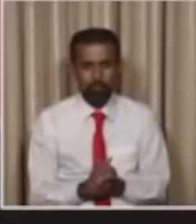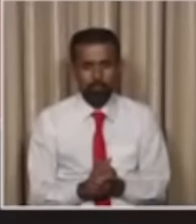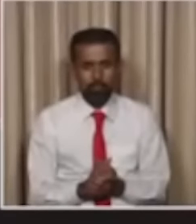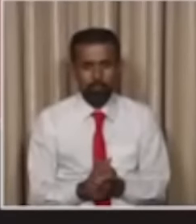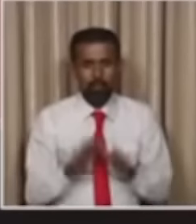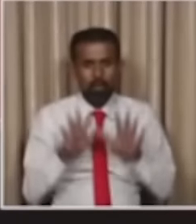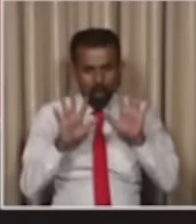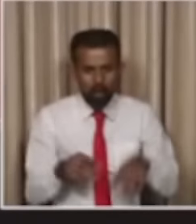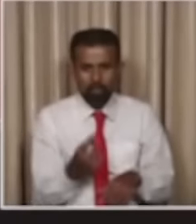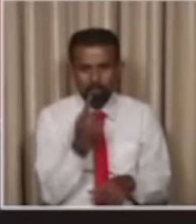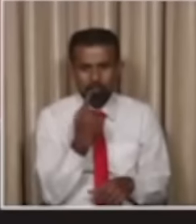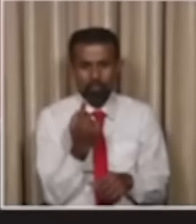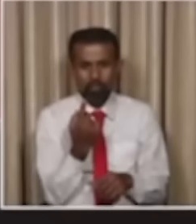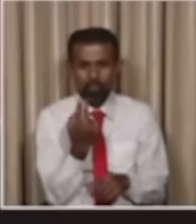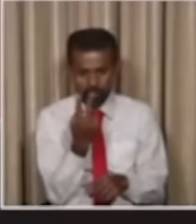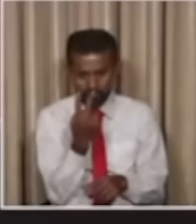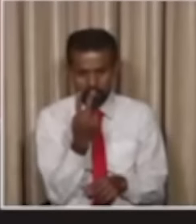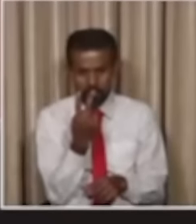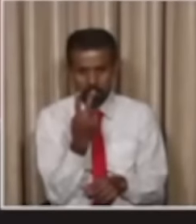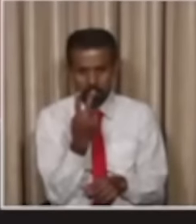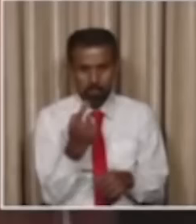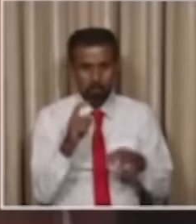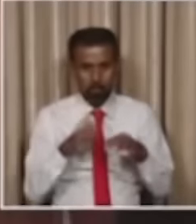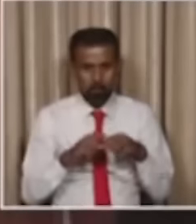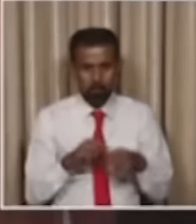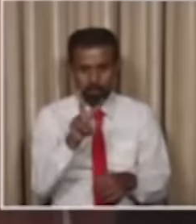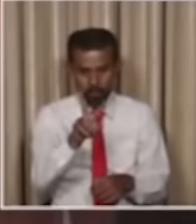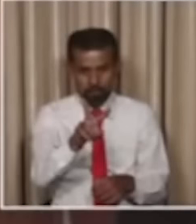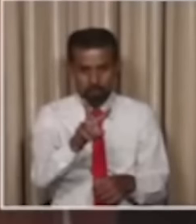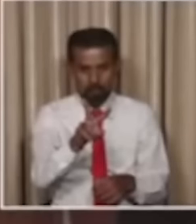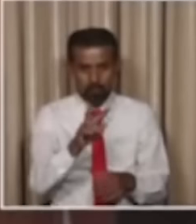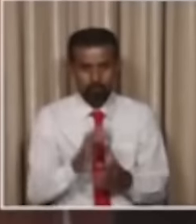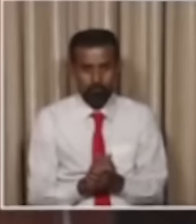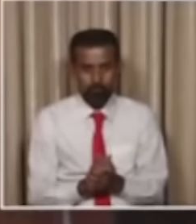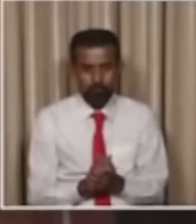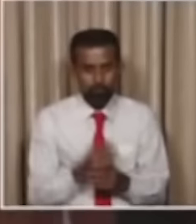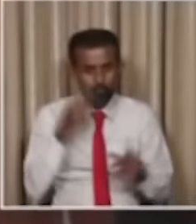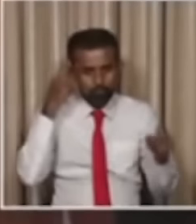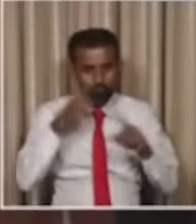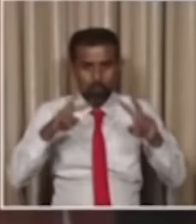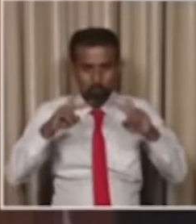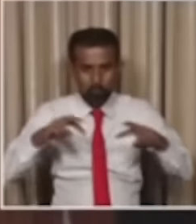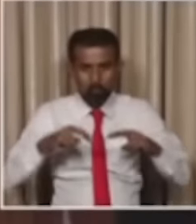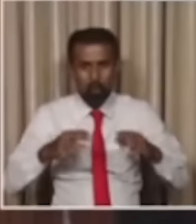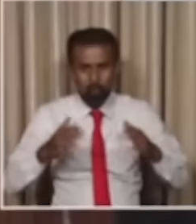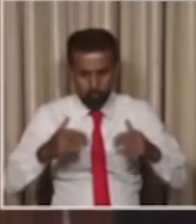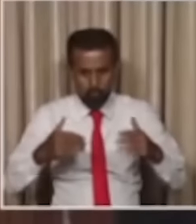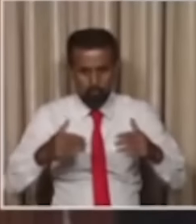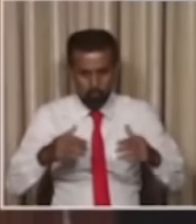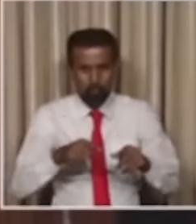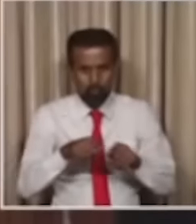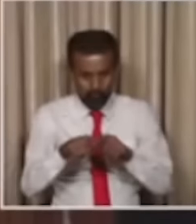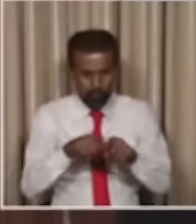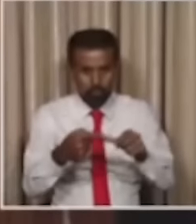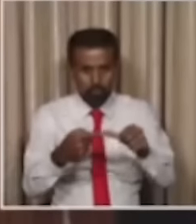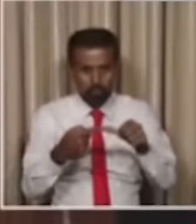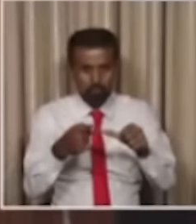වශයෙන් කියපු කාරණා දෙකටම ඒ නගලා තිබ්බ ප්‍රශ්න දෙකටම ඒ සම්බන්ධයෙන් පරීක්ෂණයක් කරමින් පවතී කියන එකද